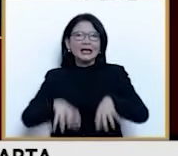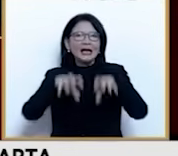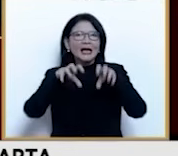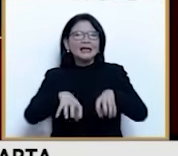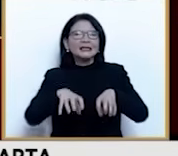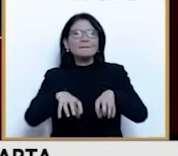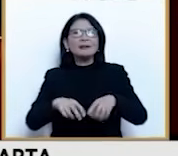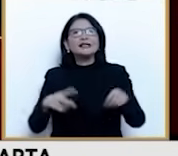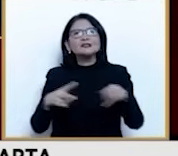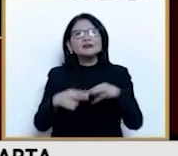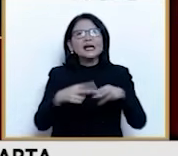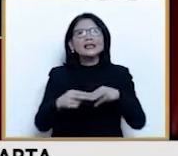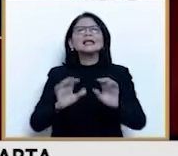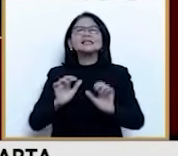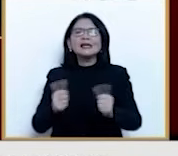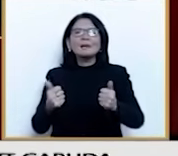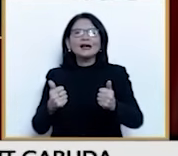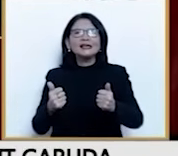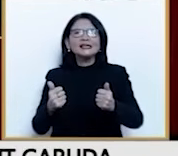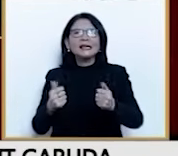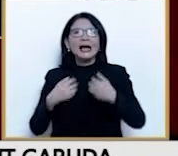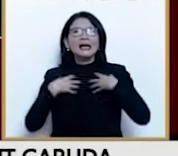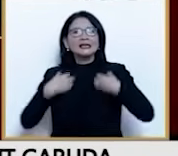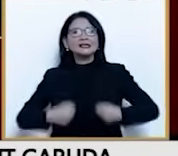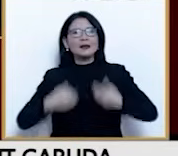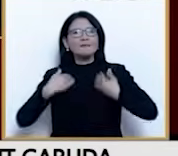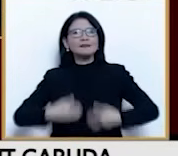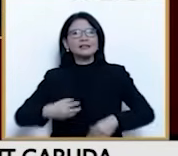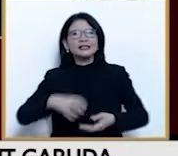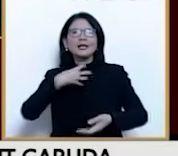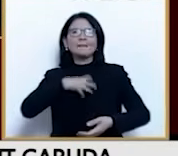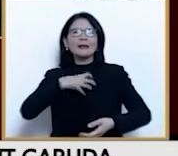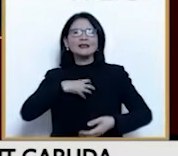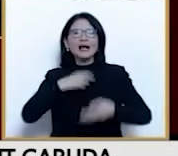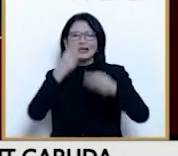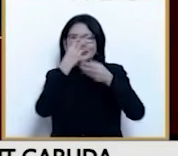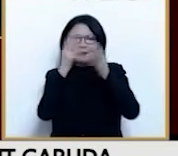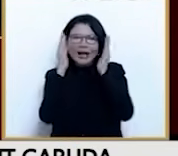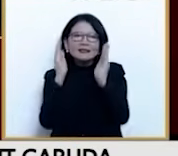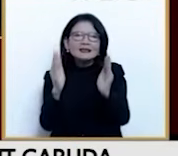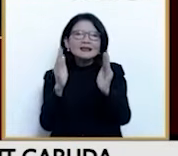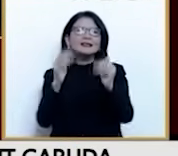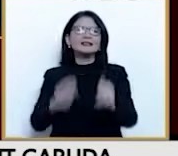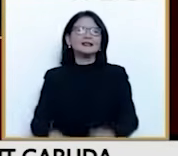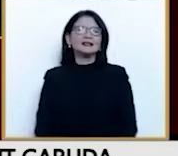dan sunatan? Disediain. Kesehatan fisik dan mental? Diperhatiin.